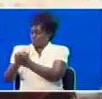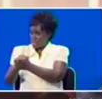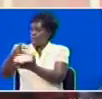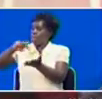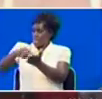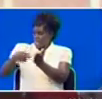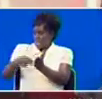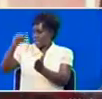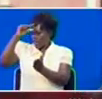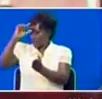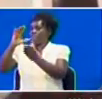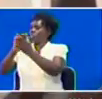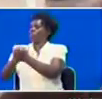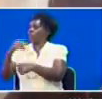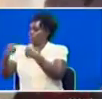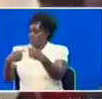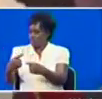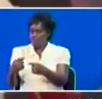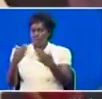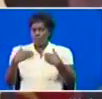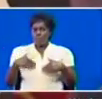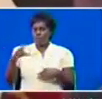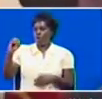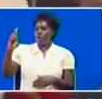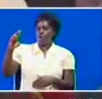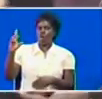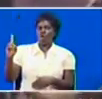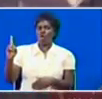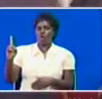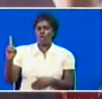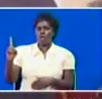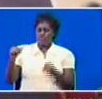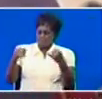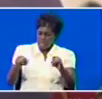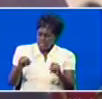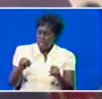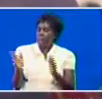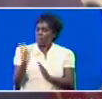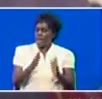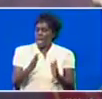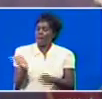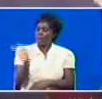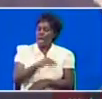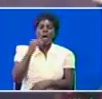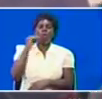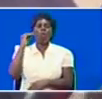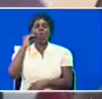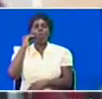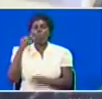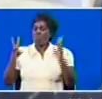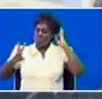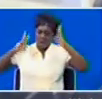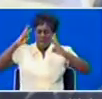ya Jubilee endelea ama isiendelea? Hawa watu wa court, tarehe nane, wameenda nyumbani. I can assure you of that. Usiwe na